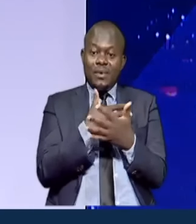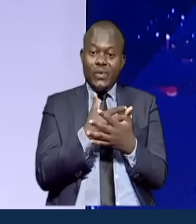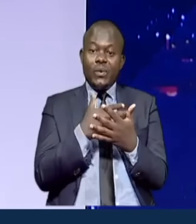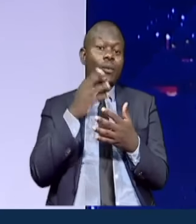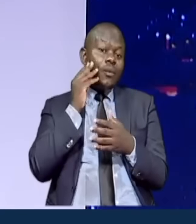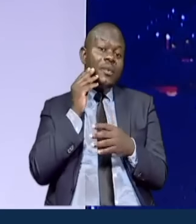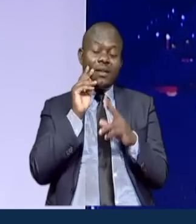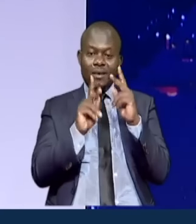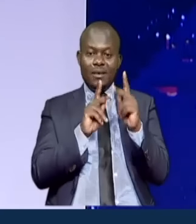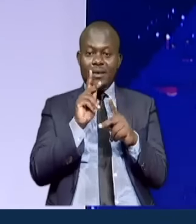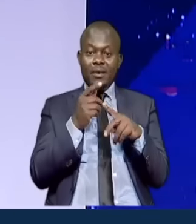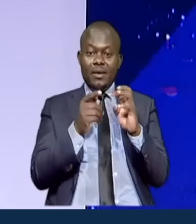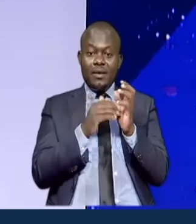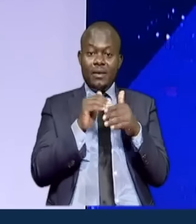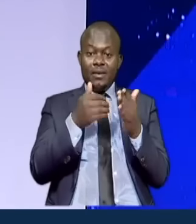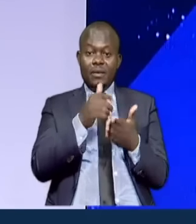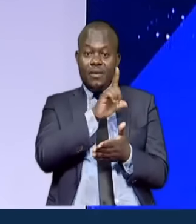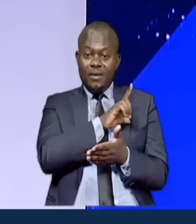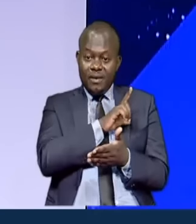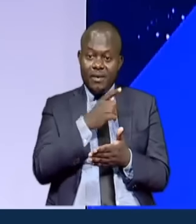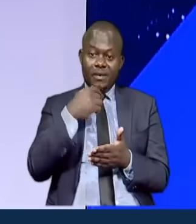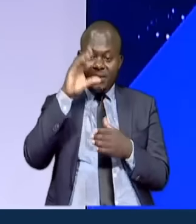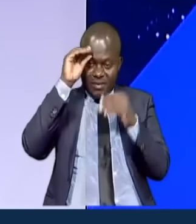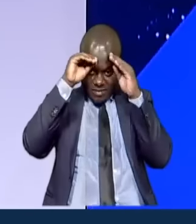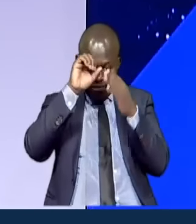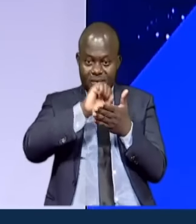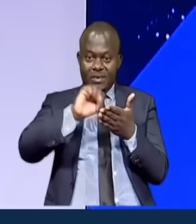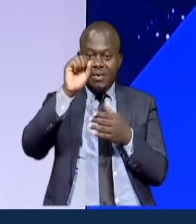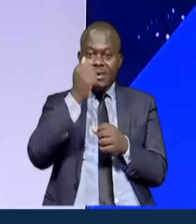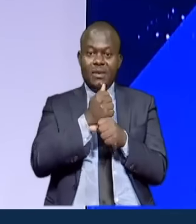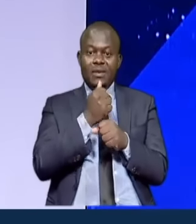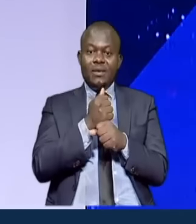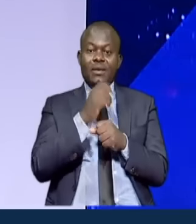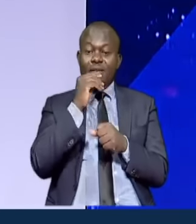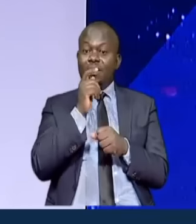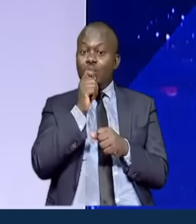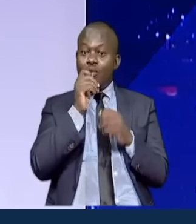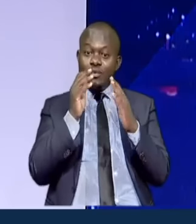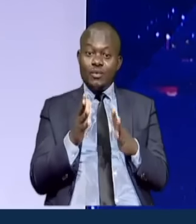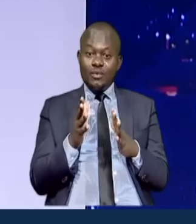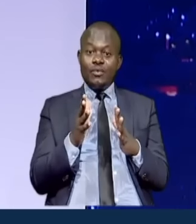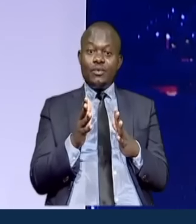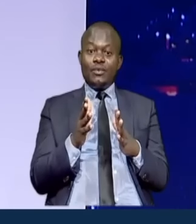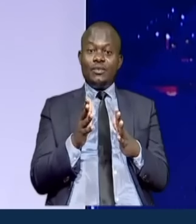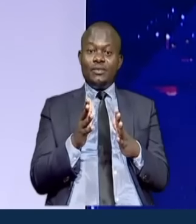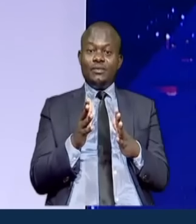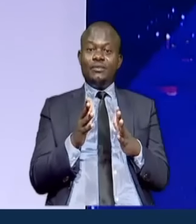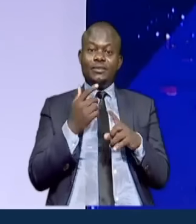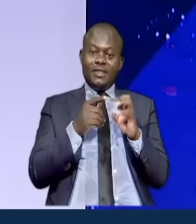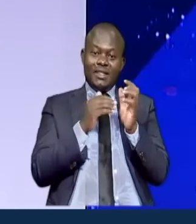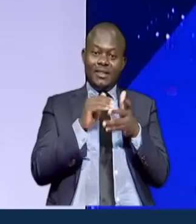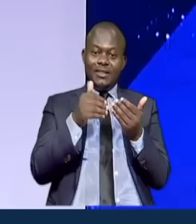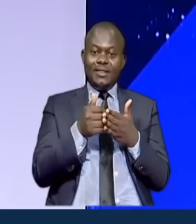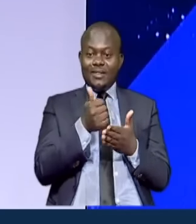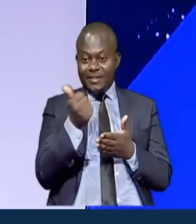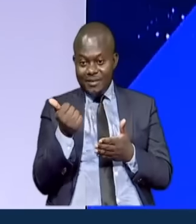kumenyera abantu icyakora nkagira amahirwe y'uko ngiye nyiga muri secondaire nakoze navugaga amakuru ntinyuka abantu benshi ariko nk'ubu nshyize ku